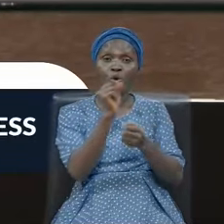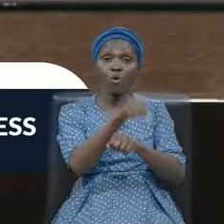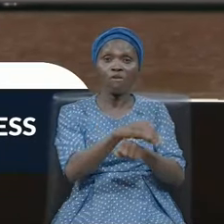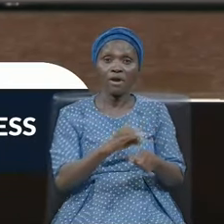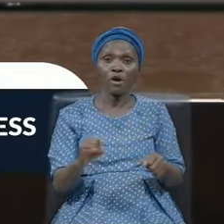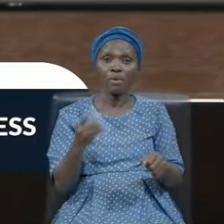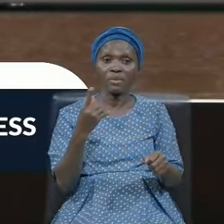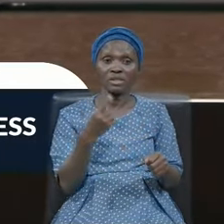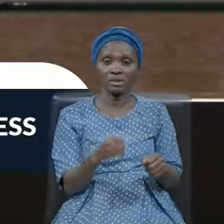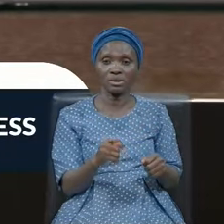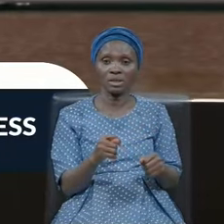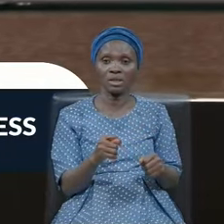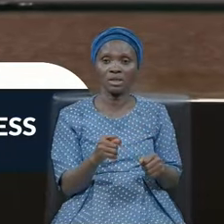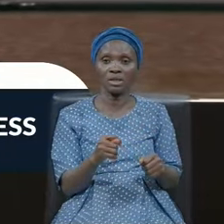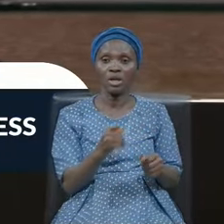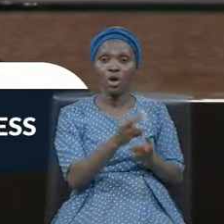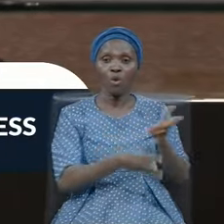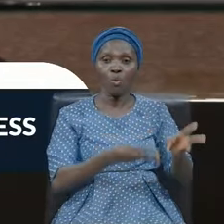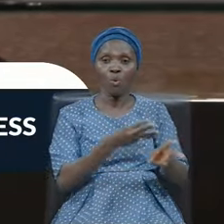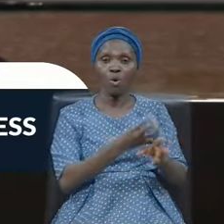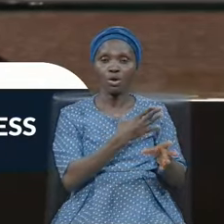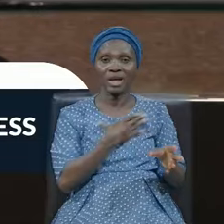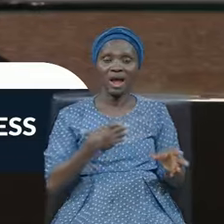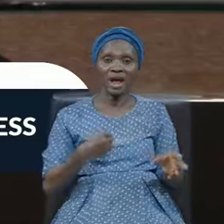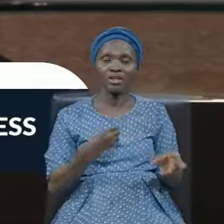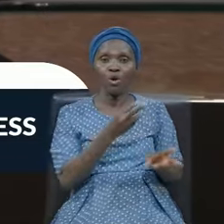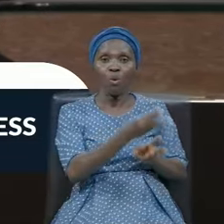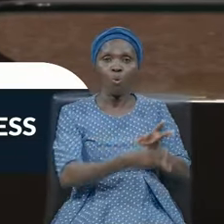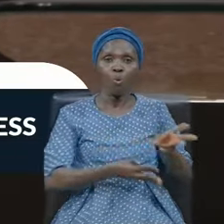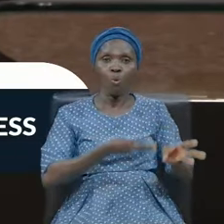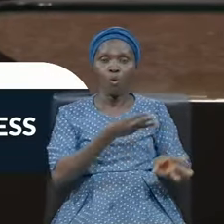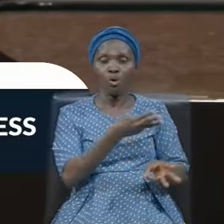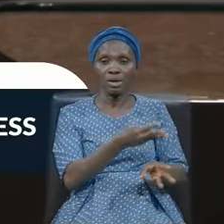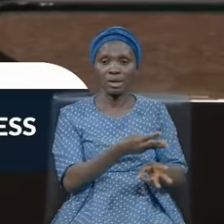la mondanité par la grâce au moyen de la foi. 2.